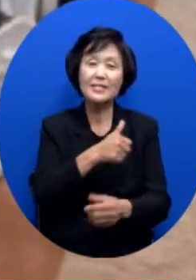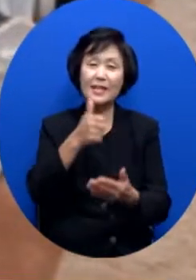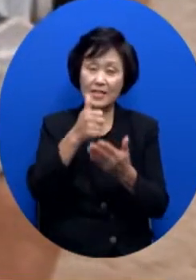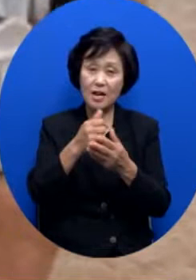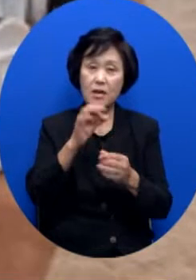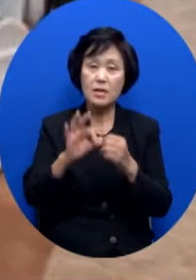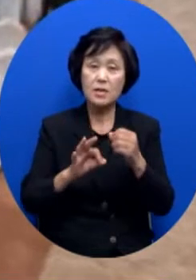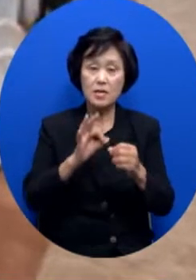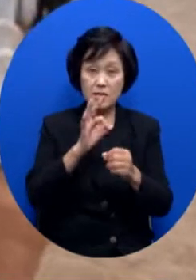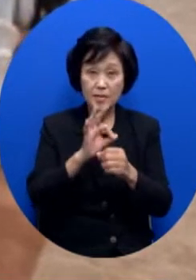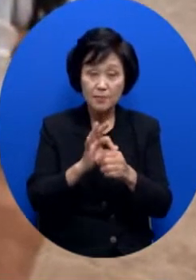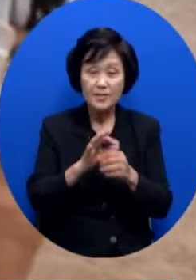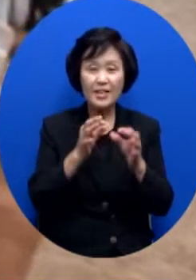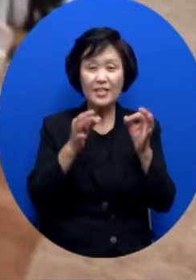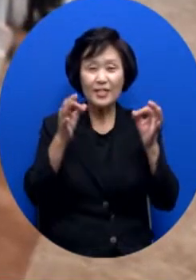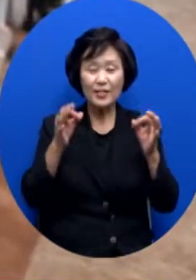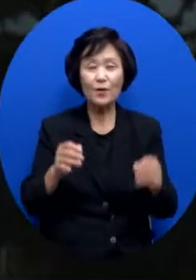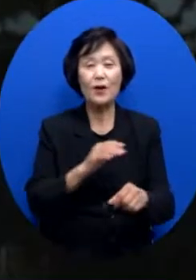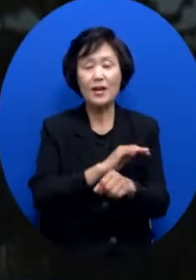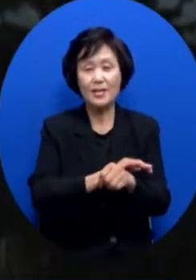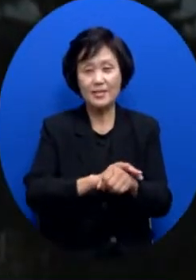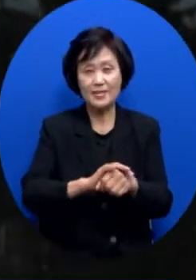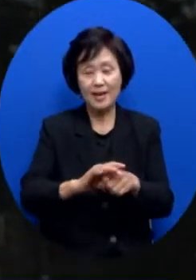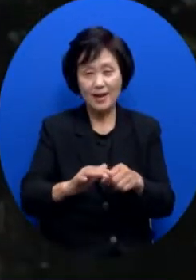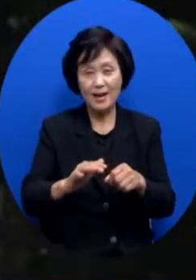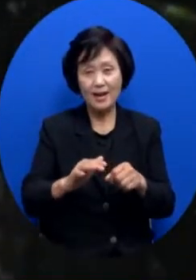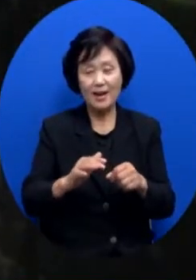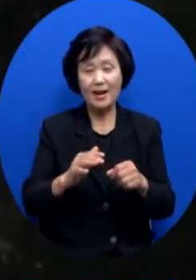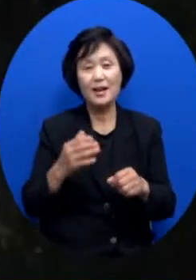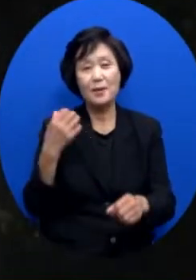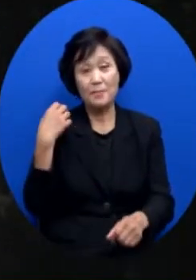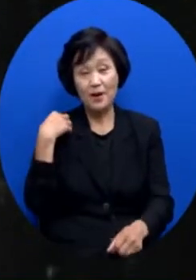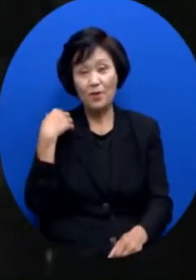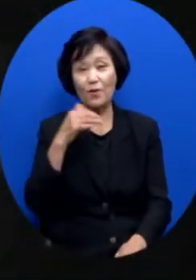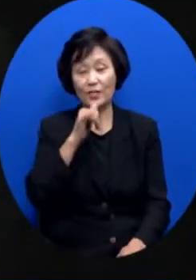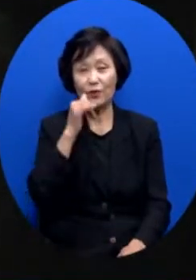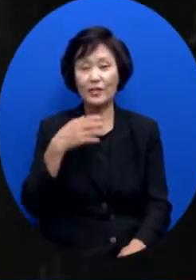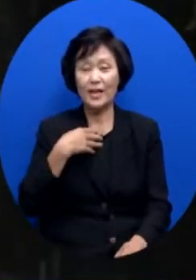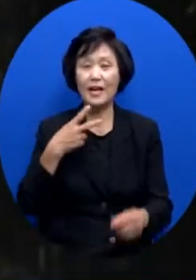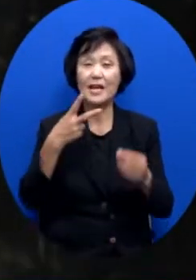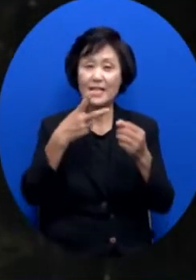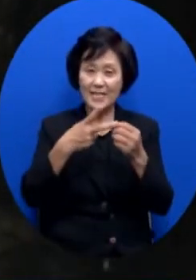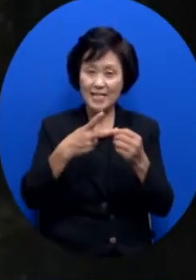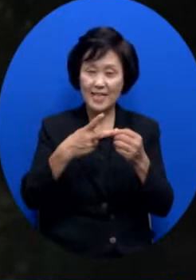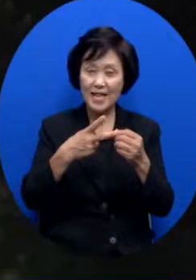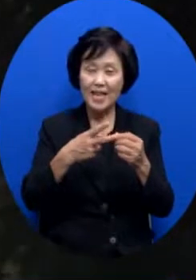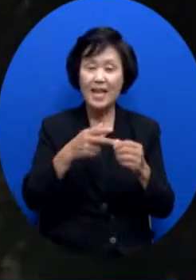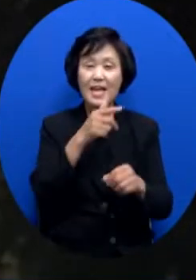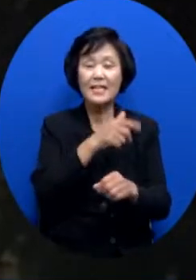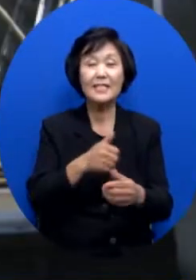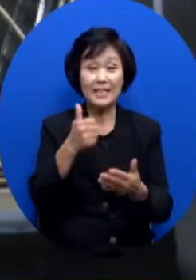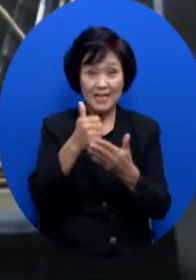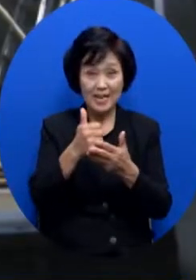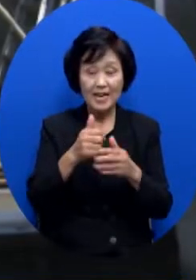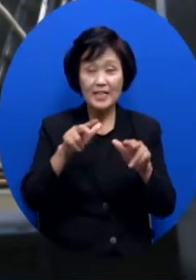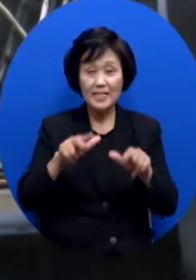10년 동안 그 기반을 잘 다져줬고요. 제가 2대 이사장으로 지금 일을 하고 있습니다.